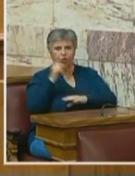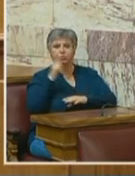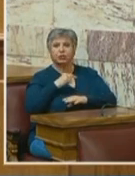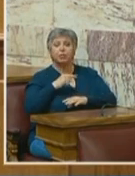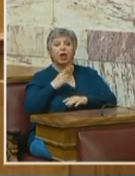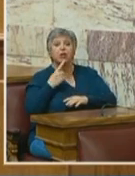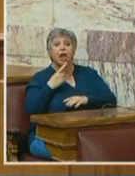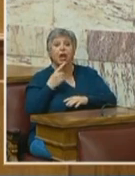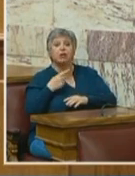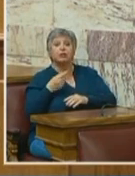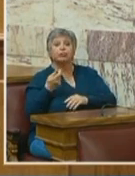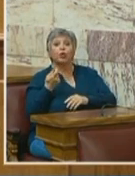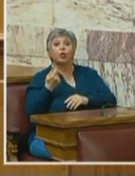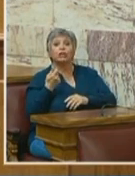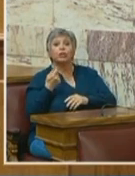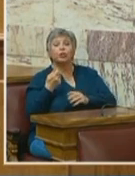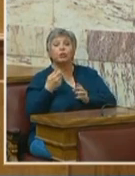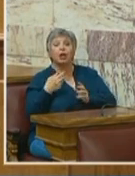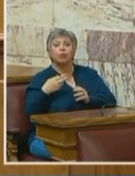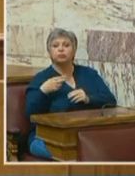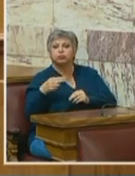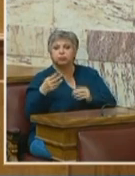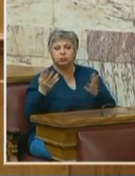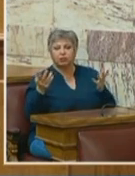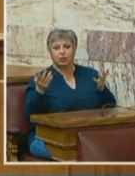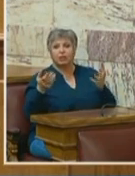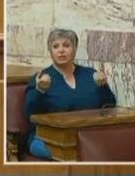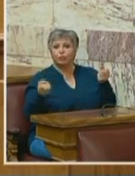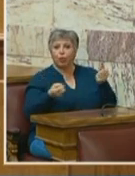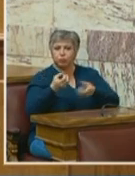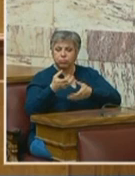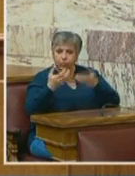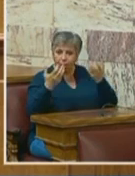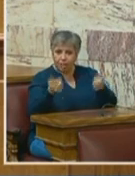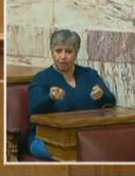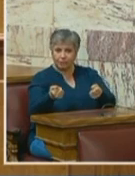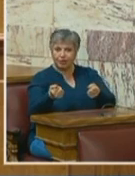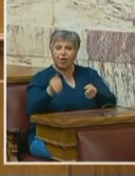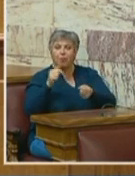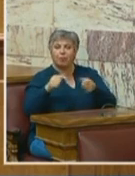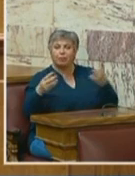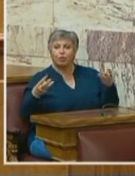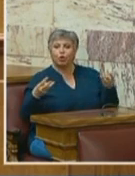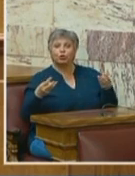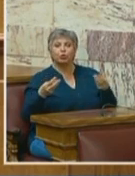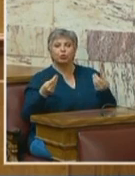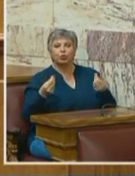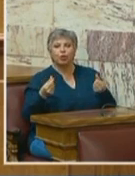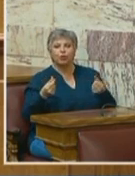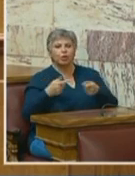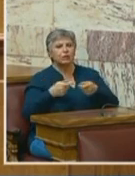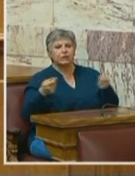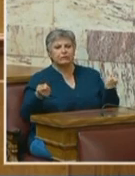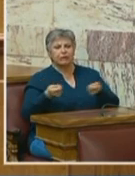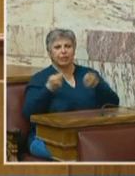οικονομίας και να χρησιμοποιείτε για να υποστηρίξετε τον ισχυρισμό σας αυτό το